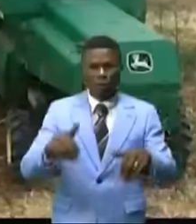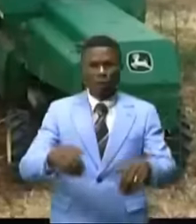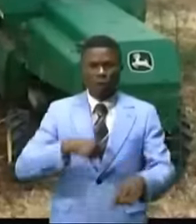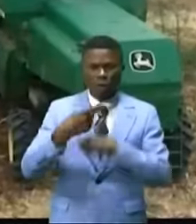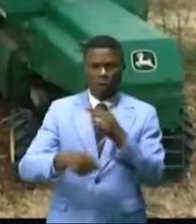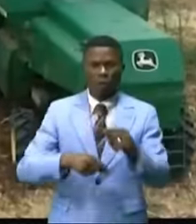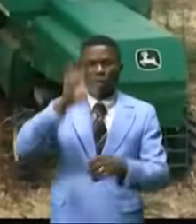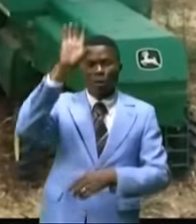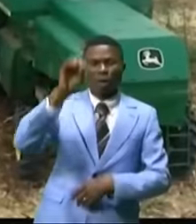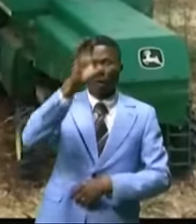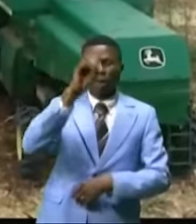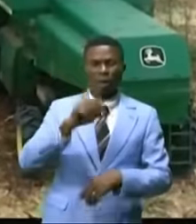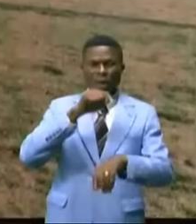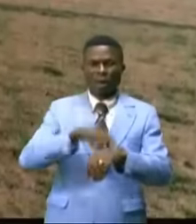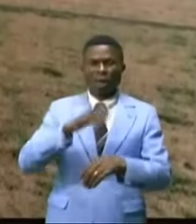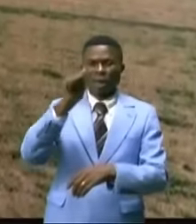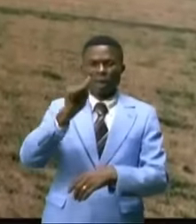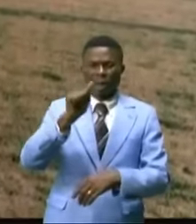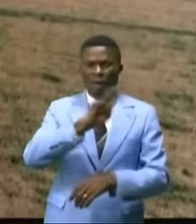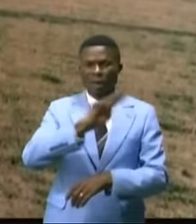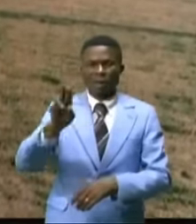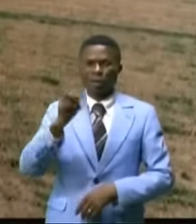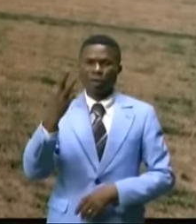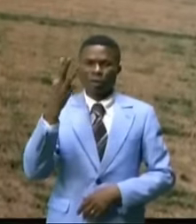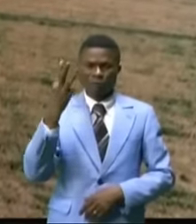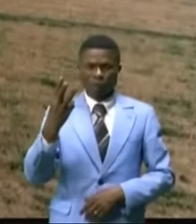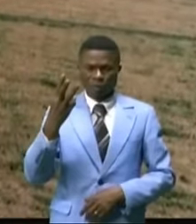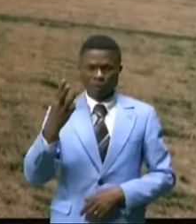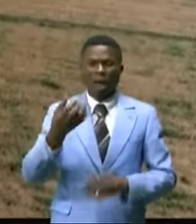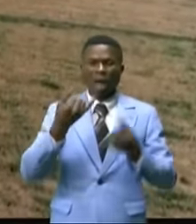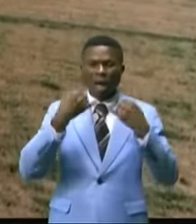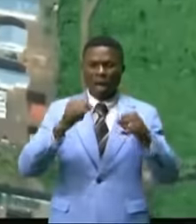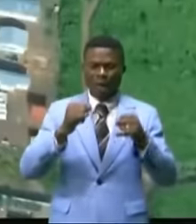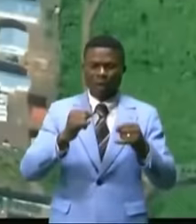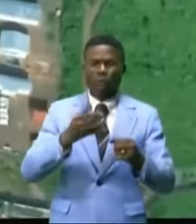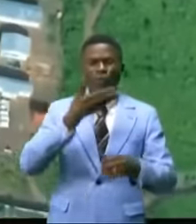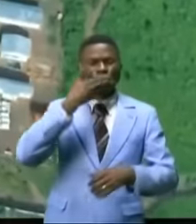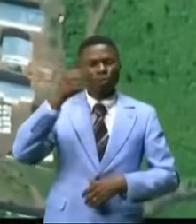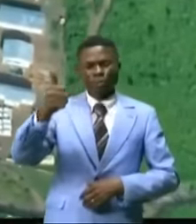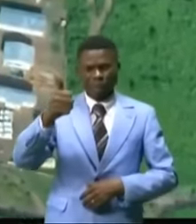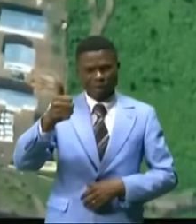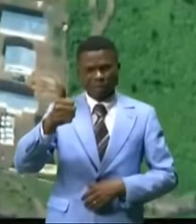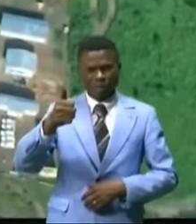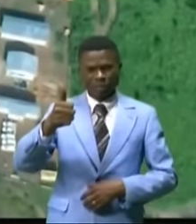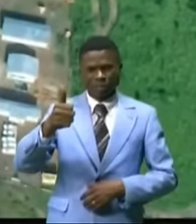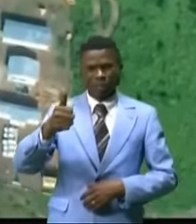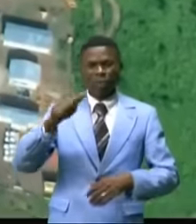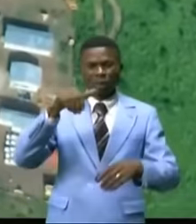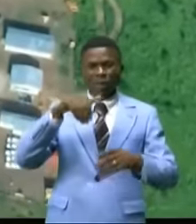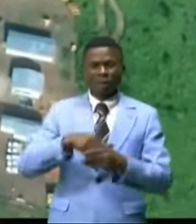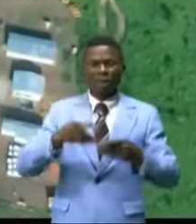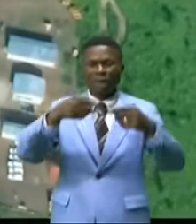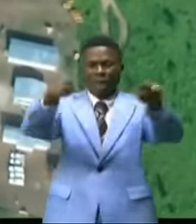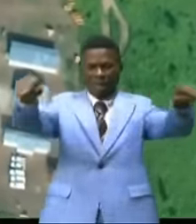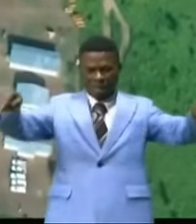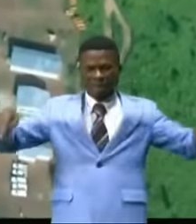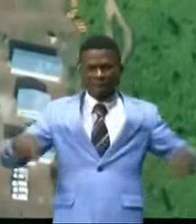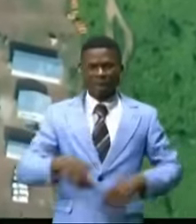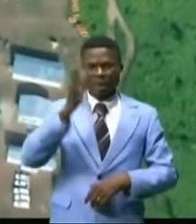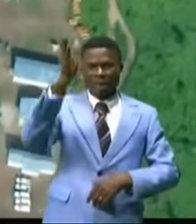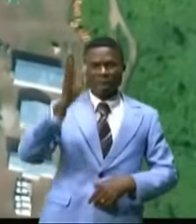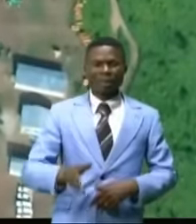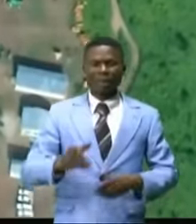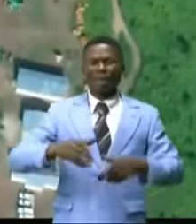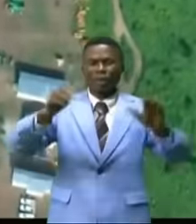la récolte de la saison A 2023 qui s'annonce fructueuse. Sur une superficie de 500